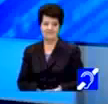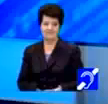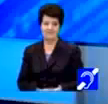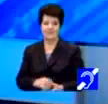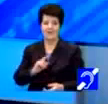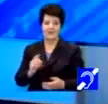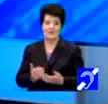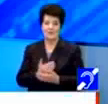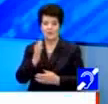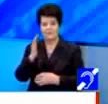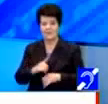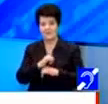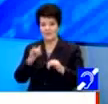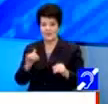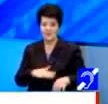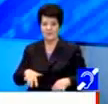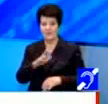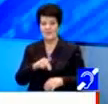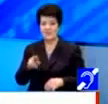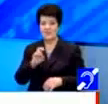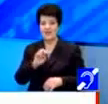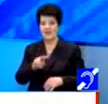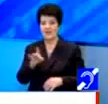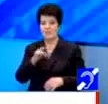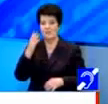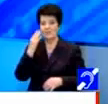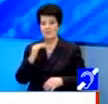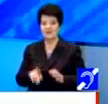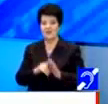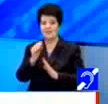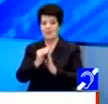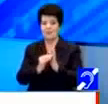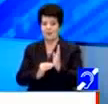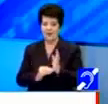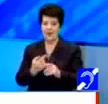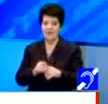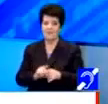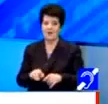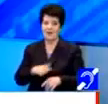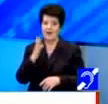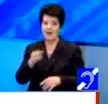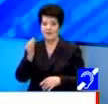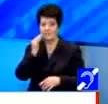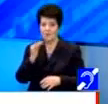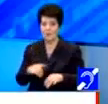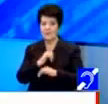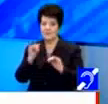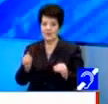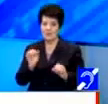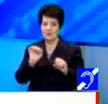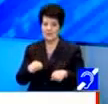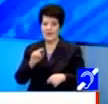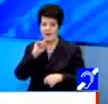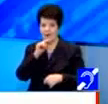Noi oportunități de dezvoltare în domeniul digital. În Republica Moldova a fost lansat programul EUFO Digital, care are scopul de a dezvolta